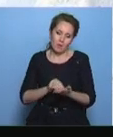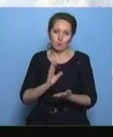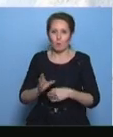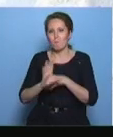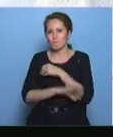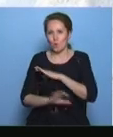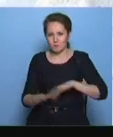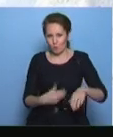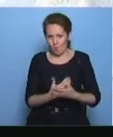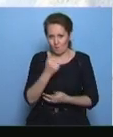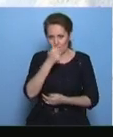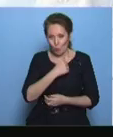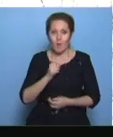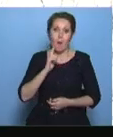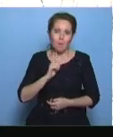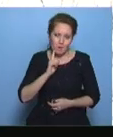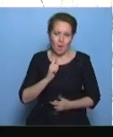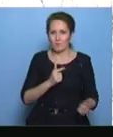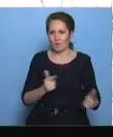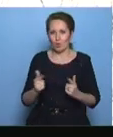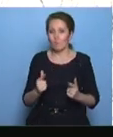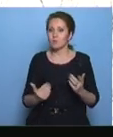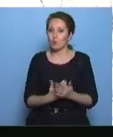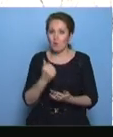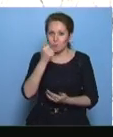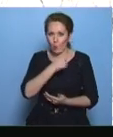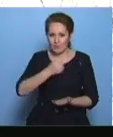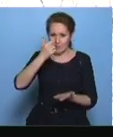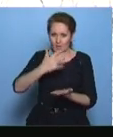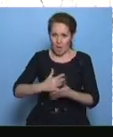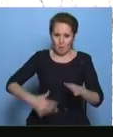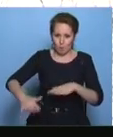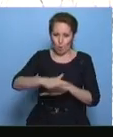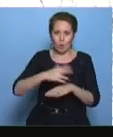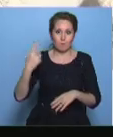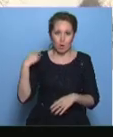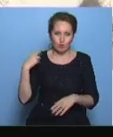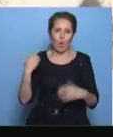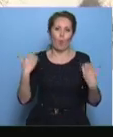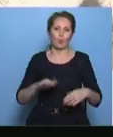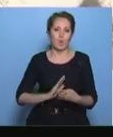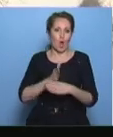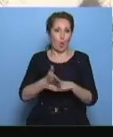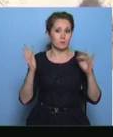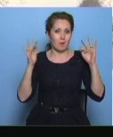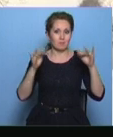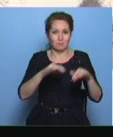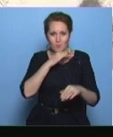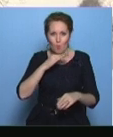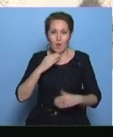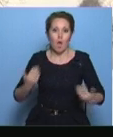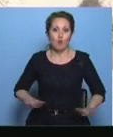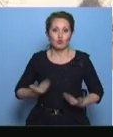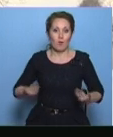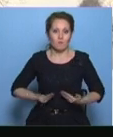снежными творениями и готовятся к Новому году. Кстати, центральная площадь Можги уже принимает гостей. Главным объектом стала живая